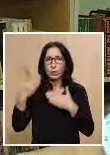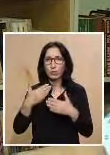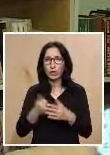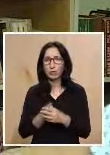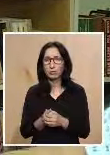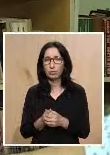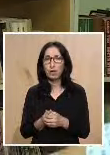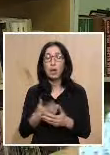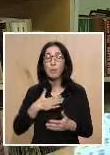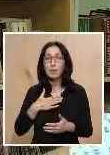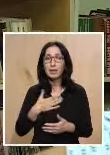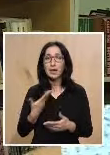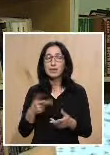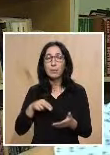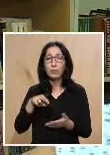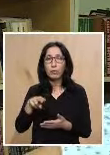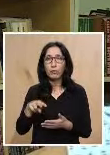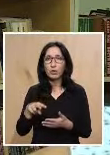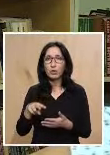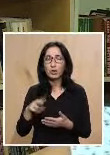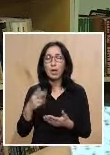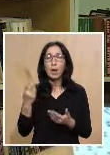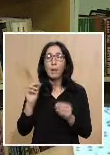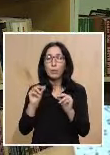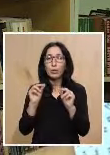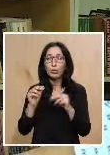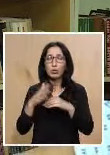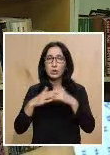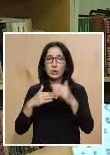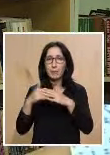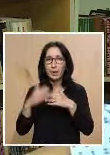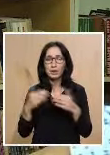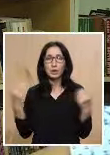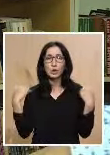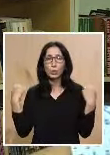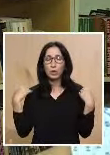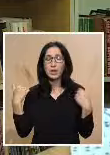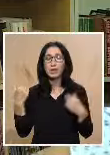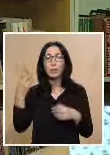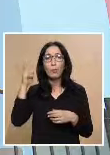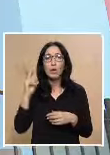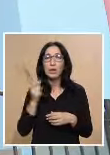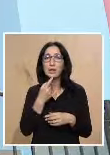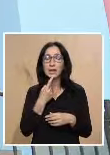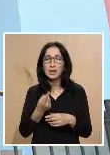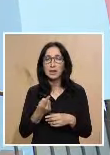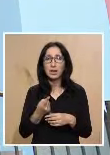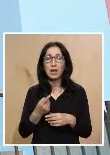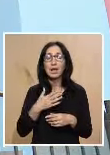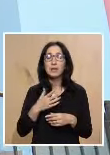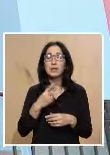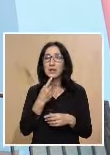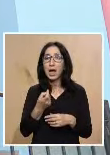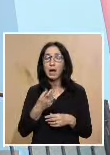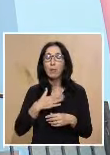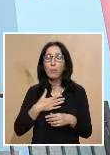образованието. При нас се провеждат педагогическата практика студентите по английски език, при